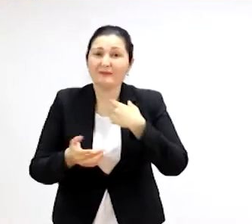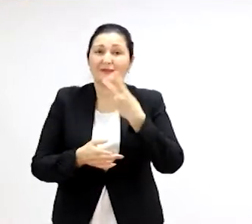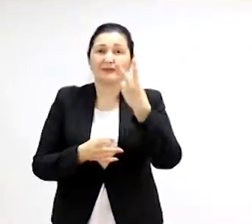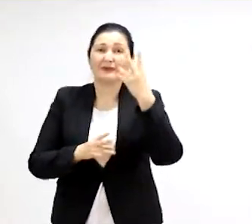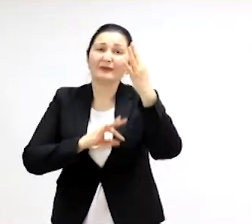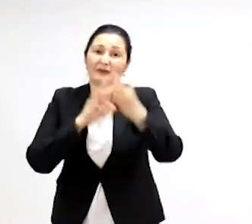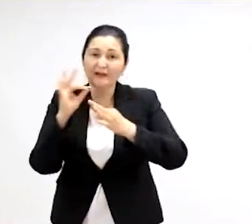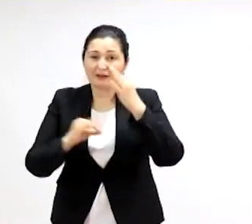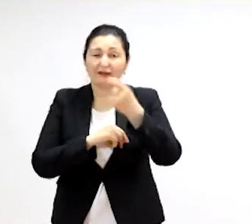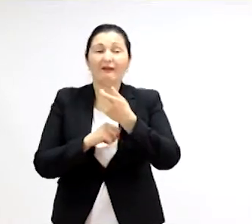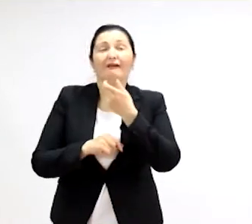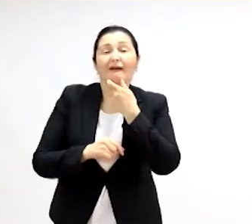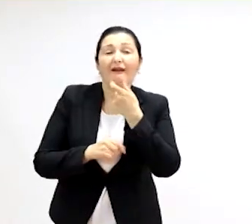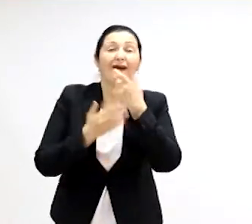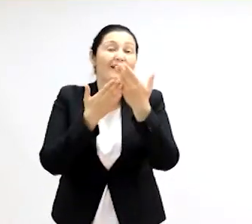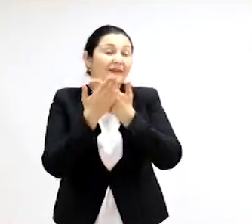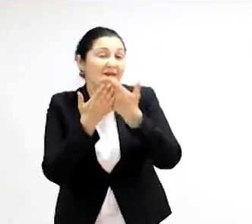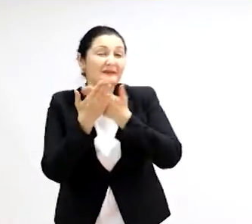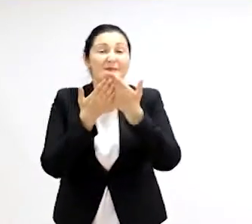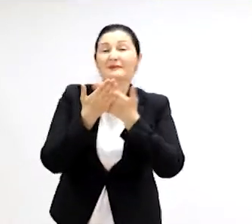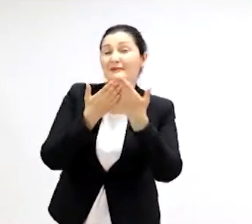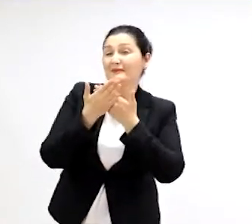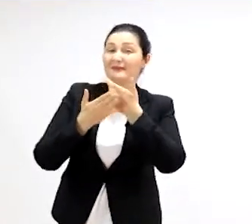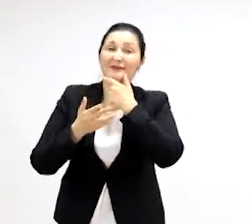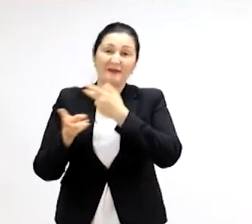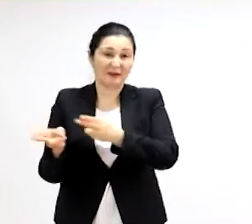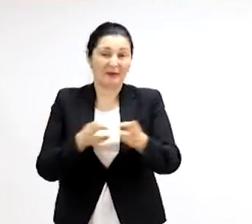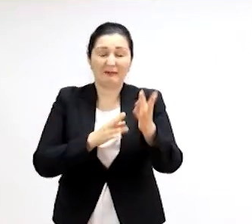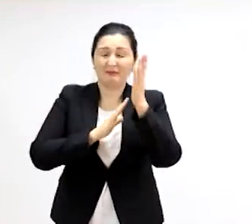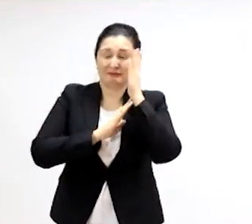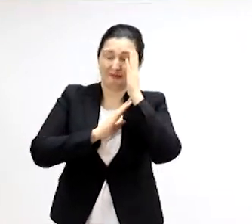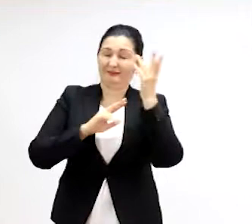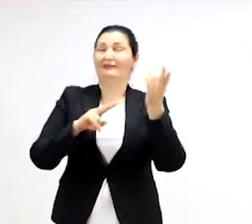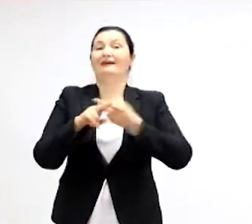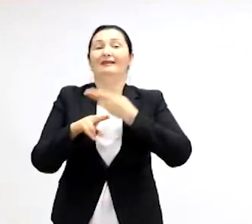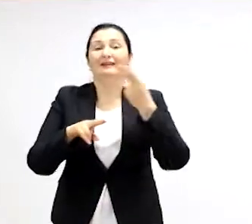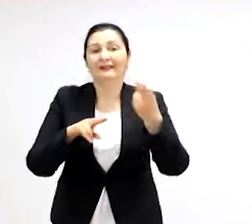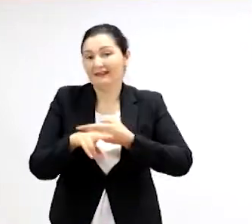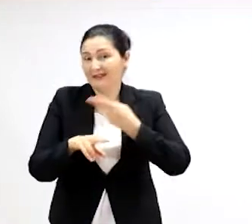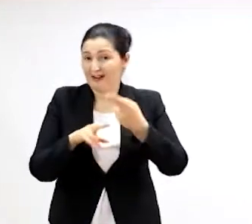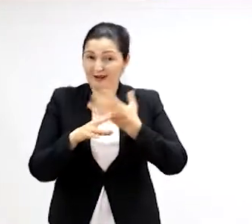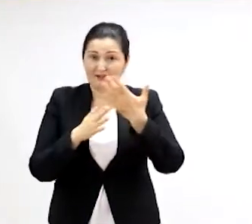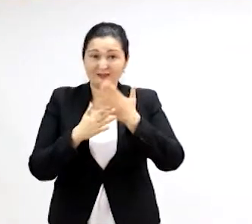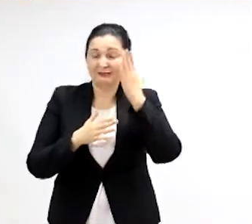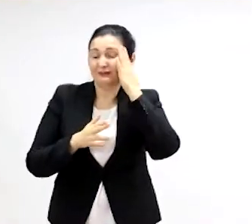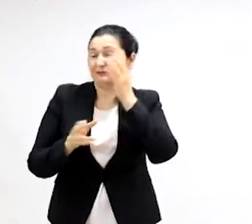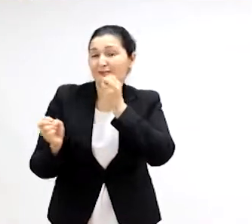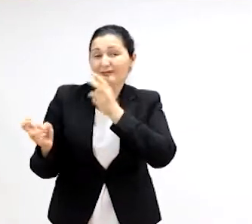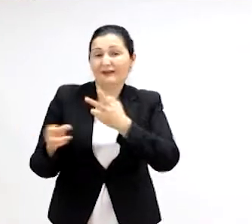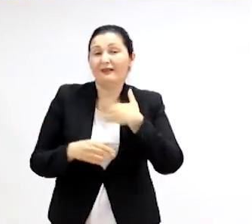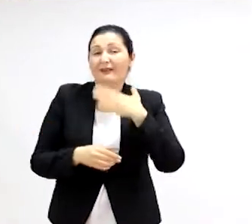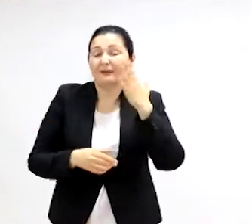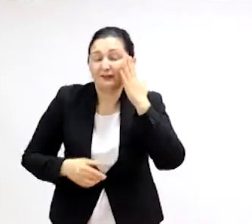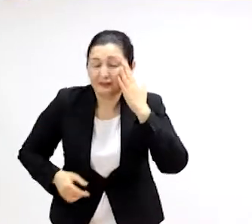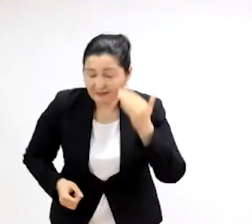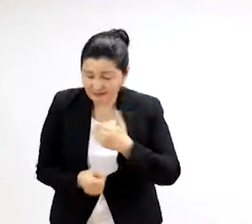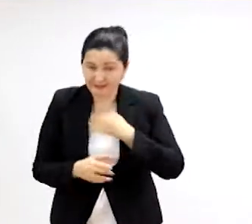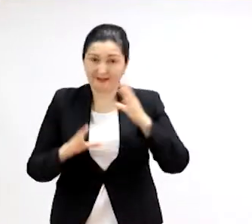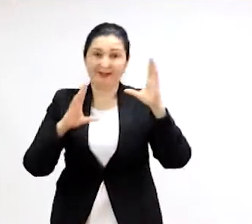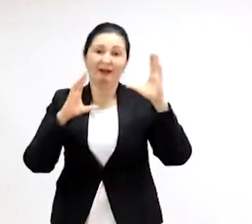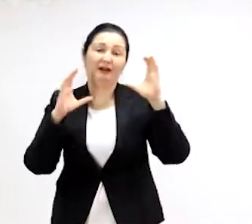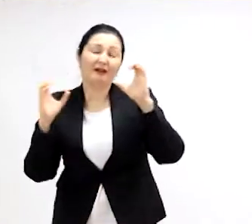филми тасвири тамошо кардам. Ва сари вақт хоб кардам, фаромӯш кардам. Акнун хобам